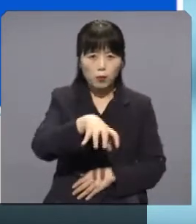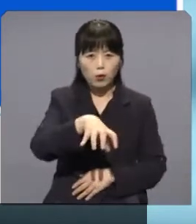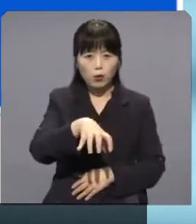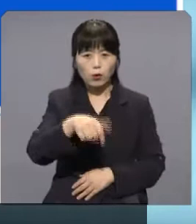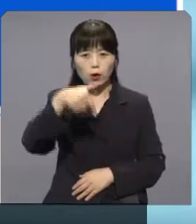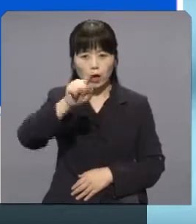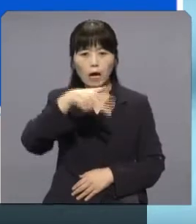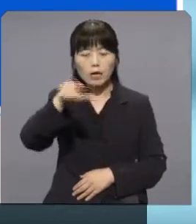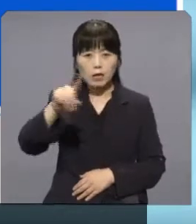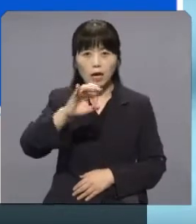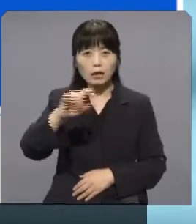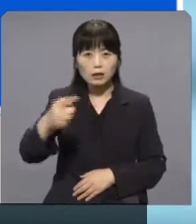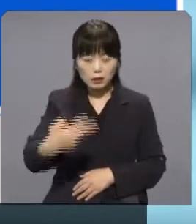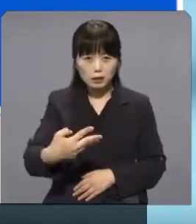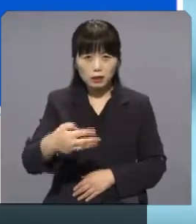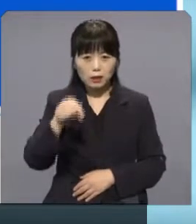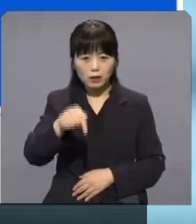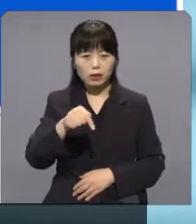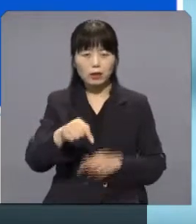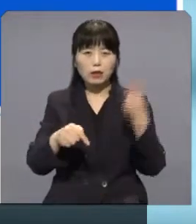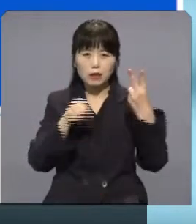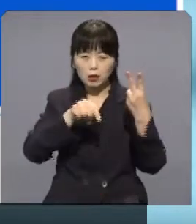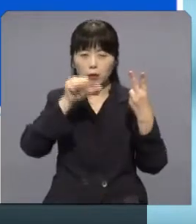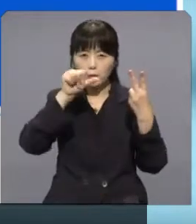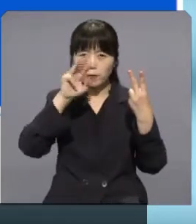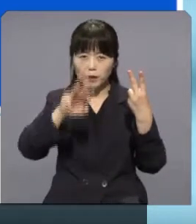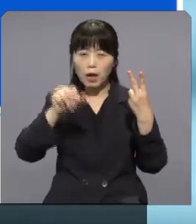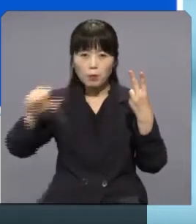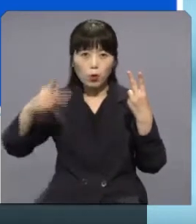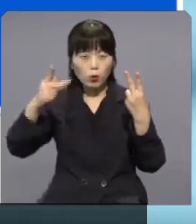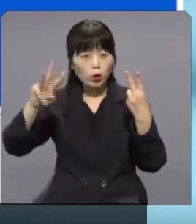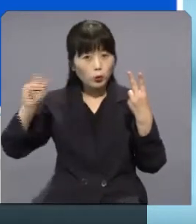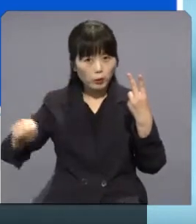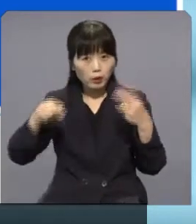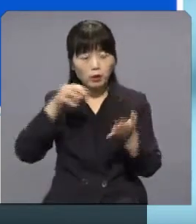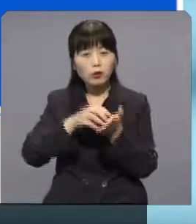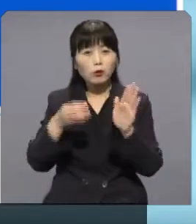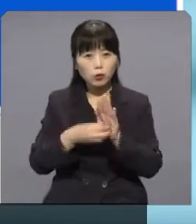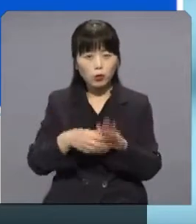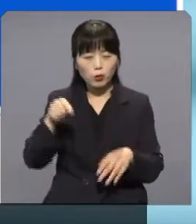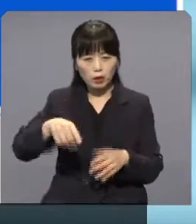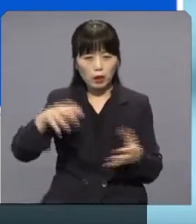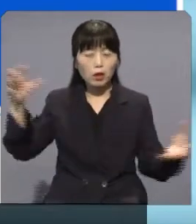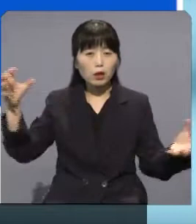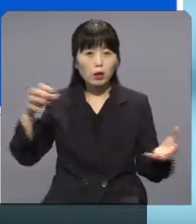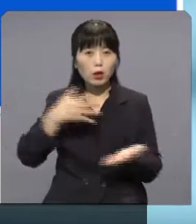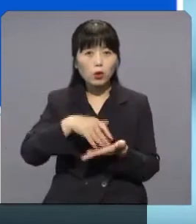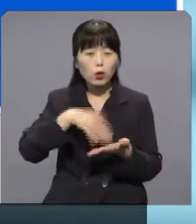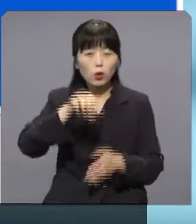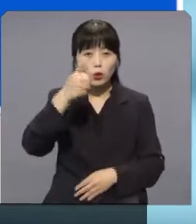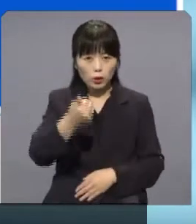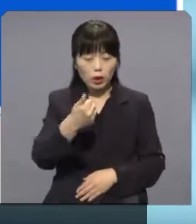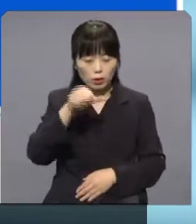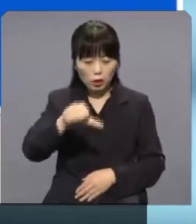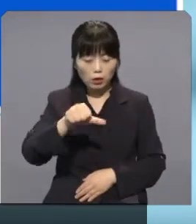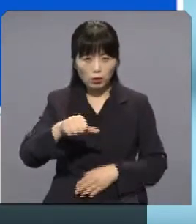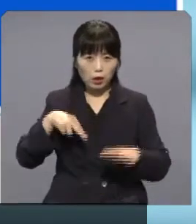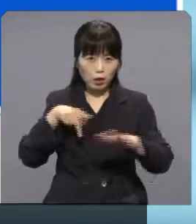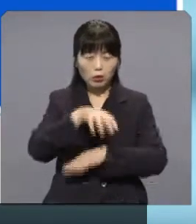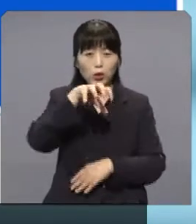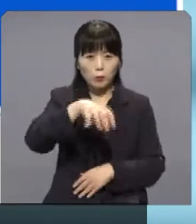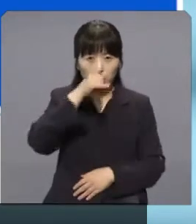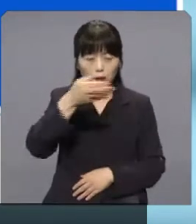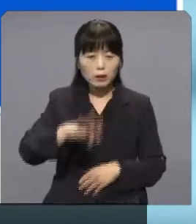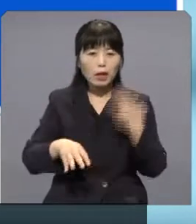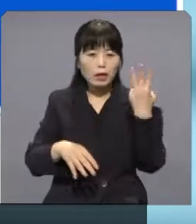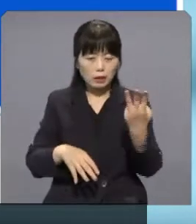건 너무 까지 거리가 약 2.3km 가량이 됩니다 그런데 여기에 좀 5개 건널목이 있는데요 이중에서 세계를